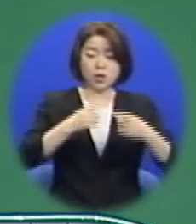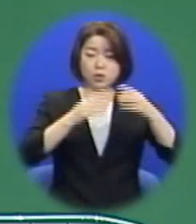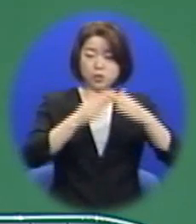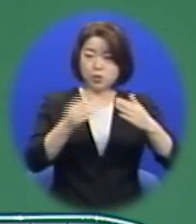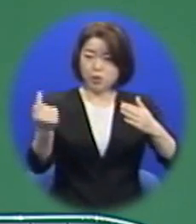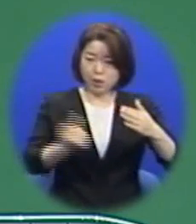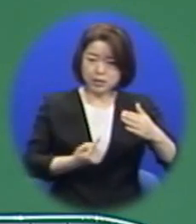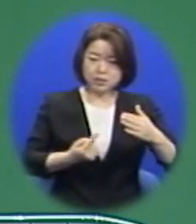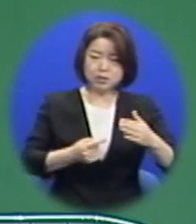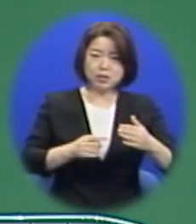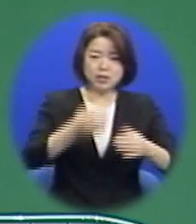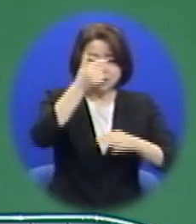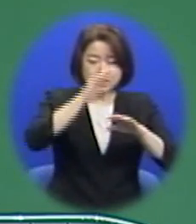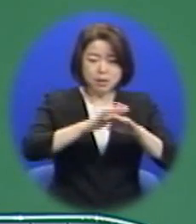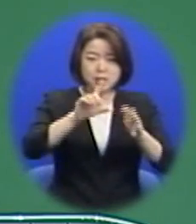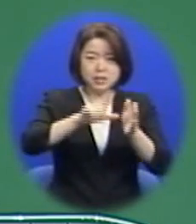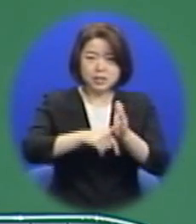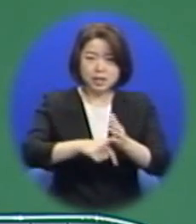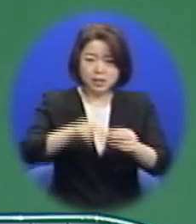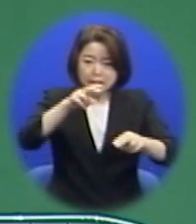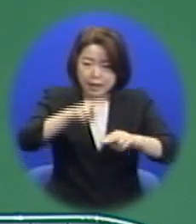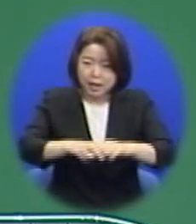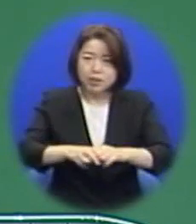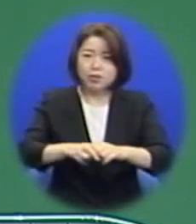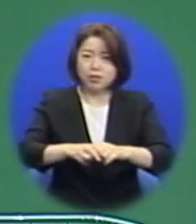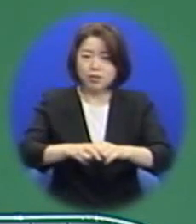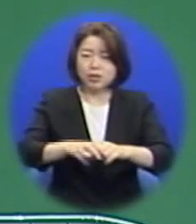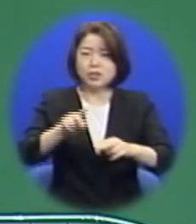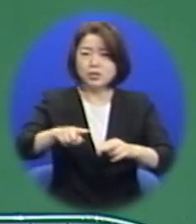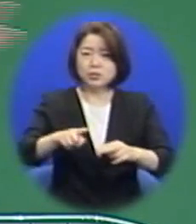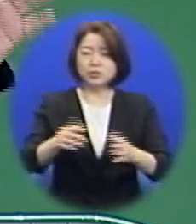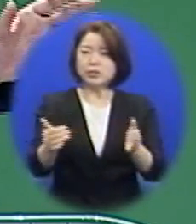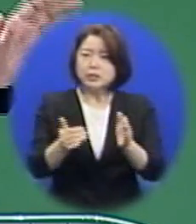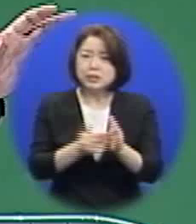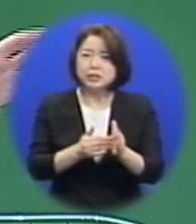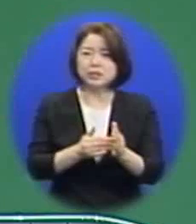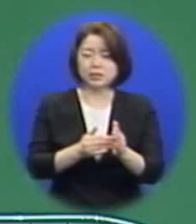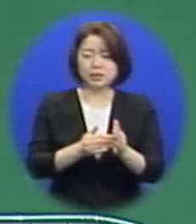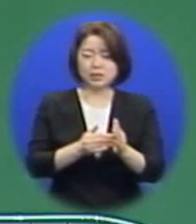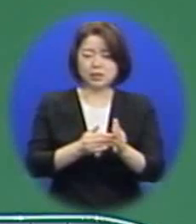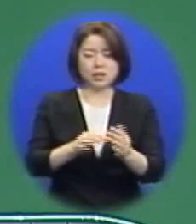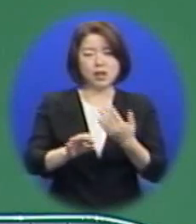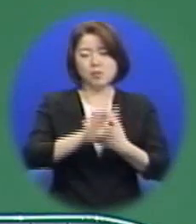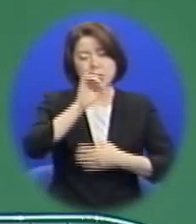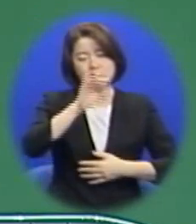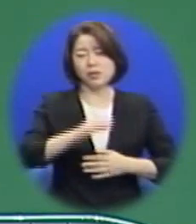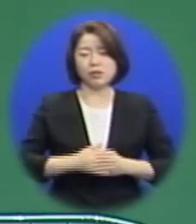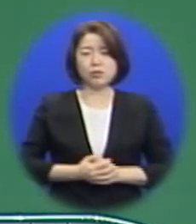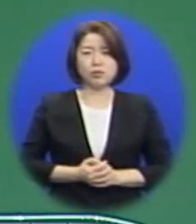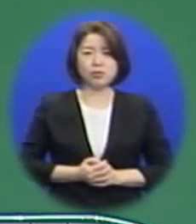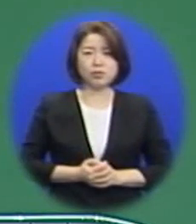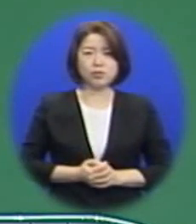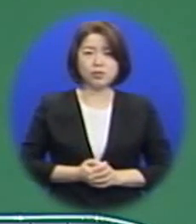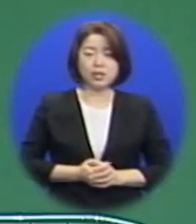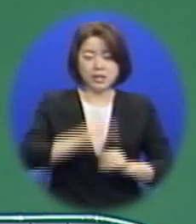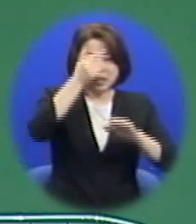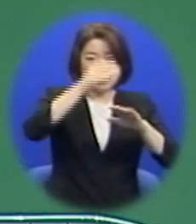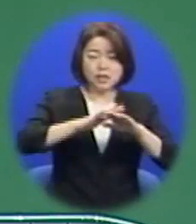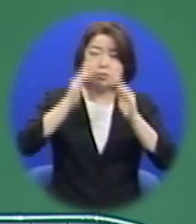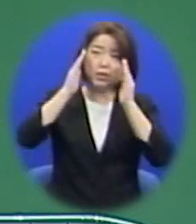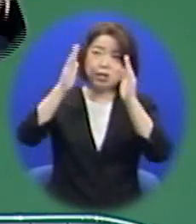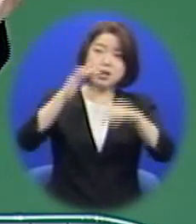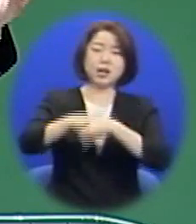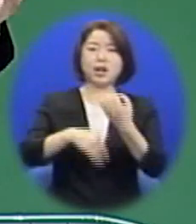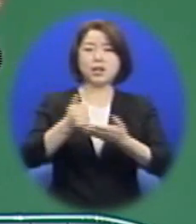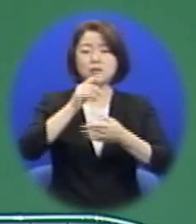자리에 앉아 있는 것으로 예배 드렸다고 생각하는 그런 상태에서 계속 머무시면 안 됩니다. 예배를 향한